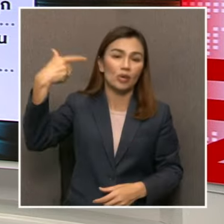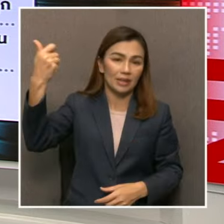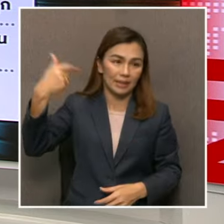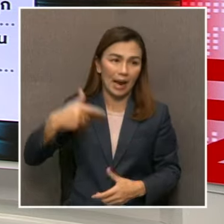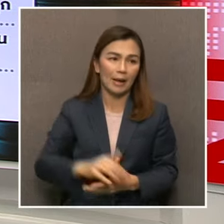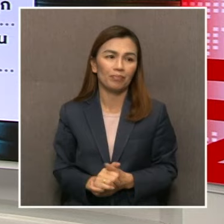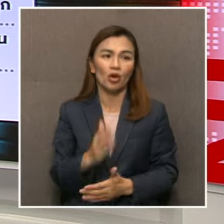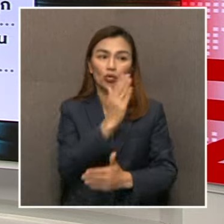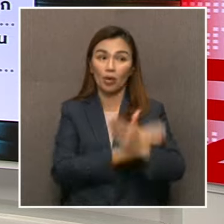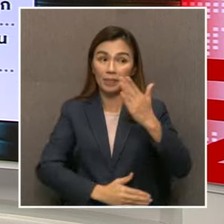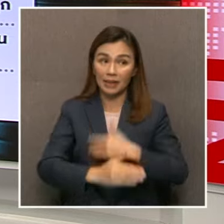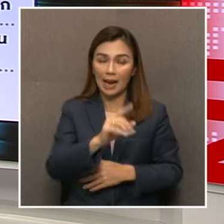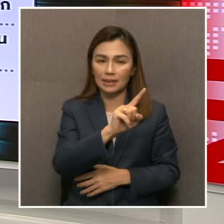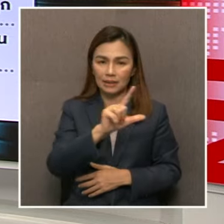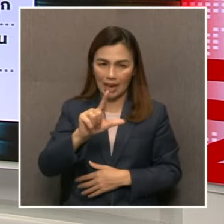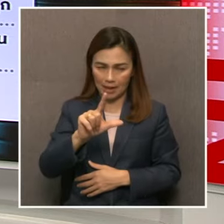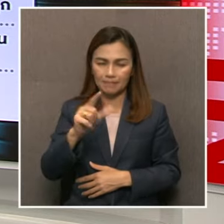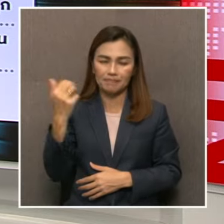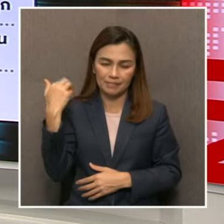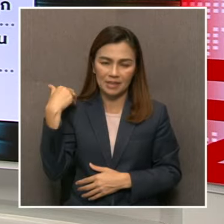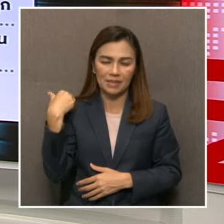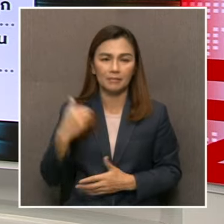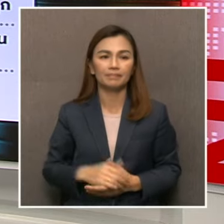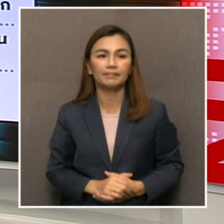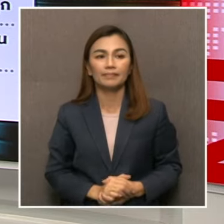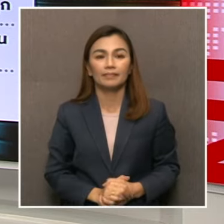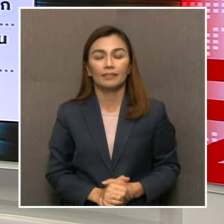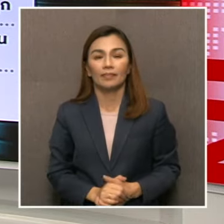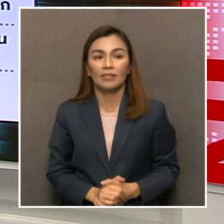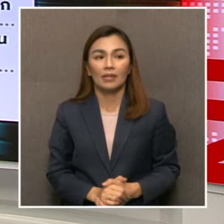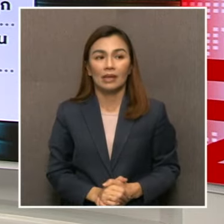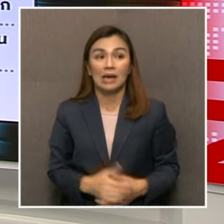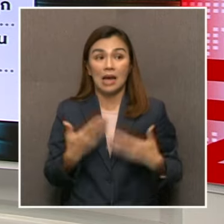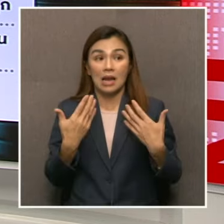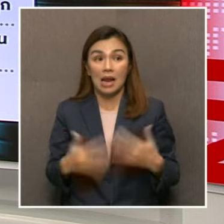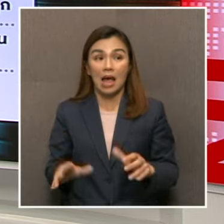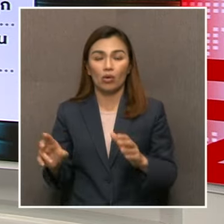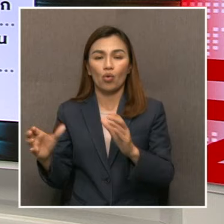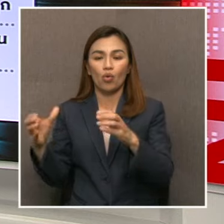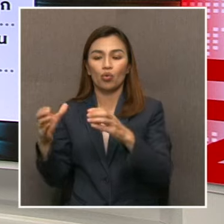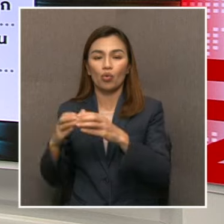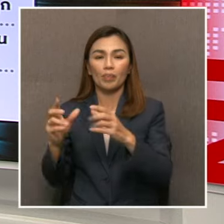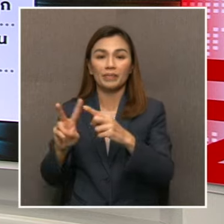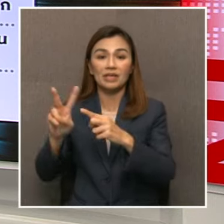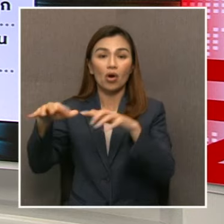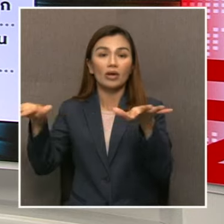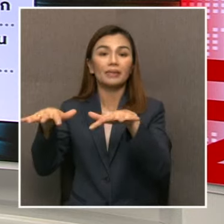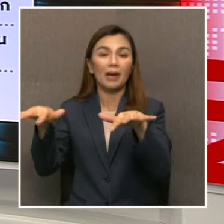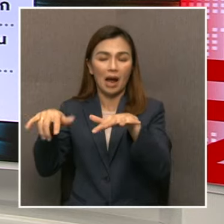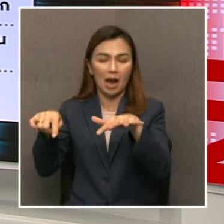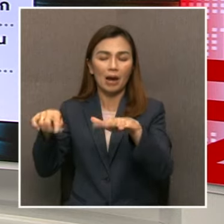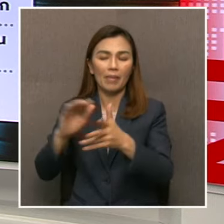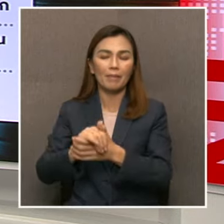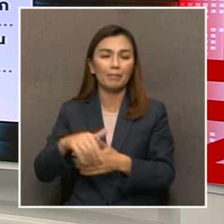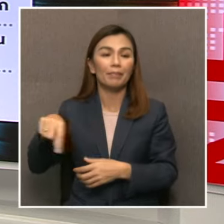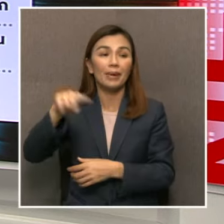ผู้พิการอีก1ล้านคนด้วยอยู่ในกลุ่มนี้นั่นเองนะครับส่วนกลุ่มที่2ที่ลงทะเบียนกันไปเนี่ยนะครับเป็นกลุ่มทั่วไปที่ลงทะเบียนผ่านแอปพลิเคชัน